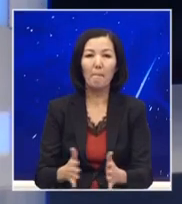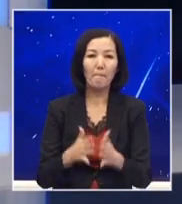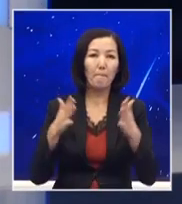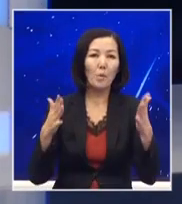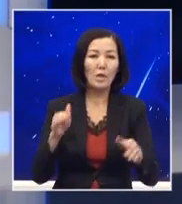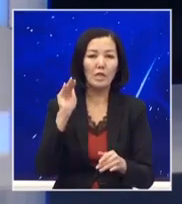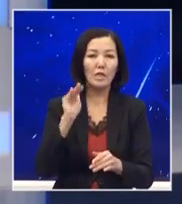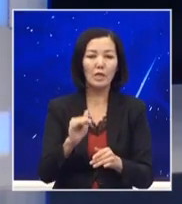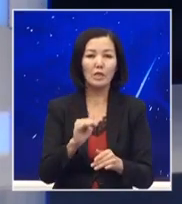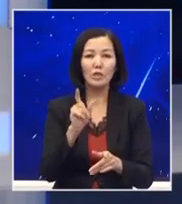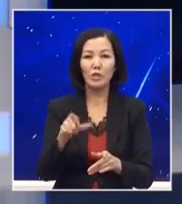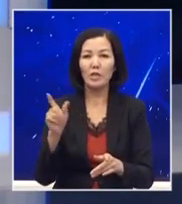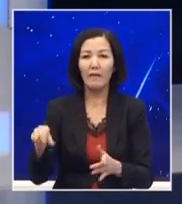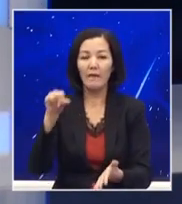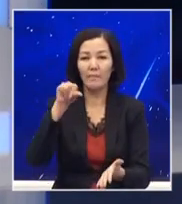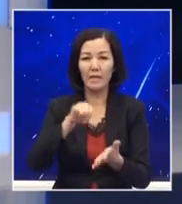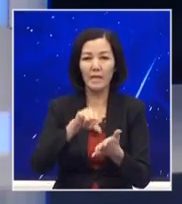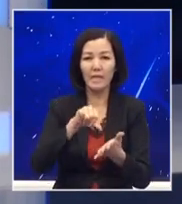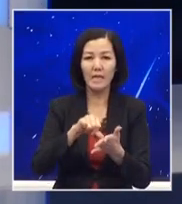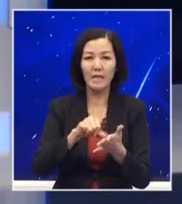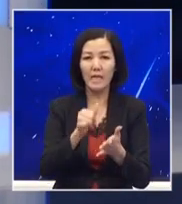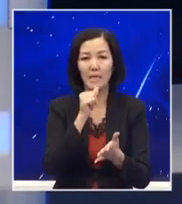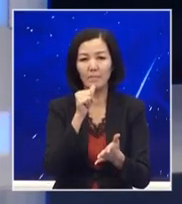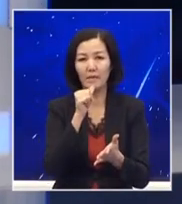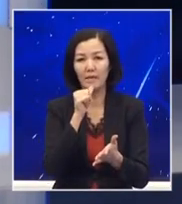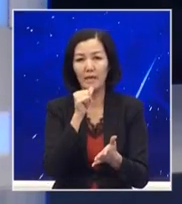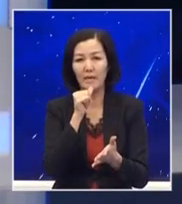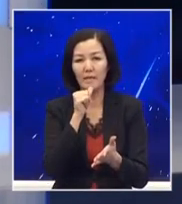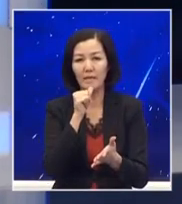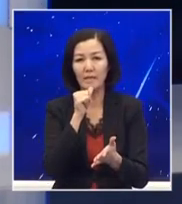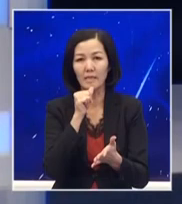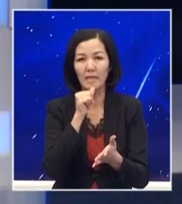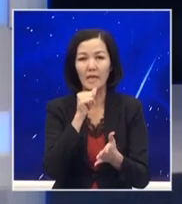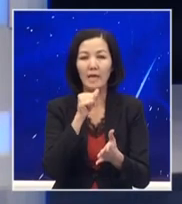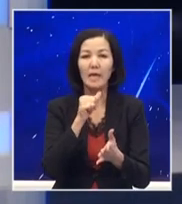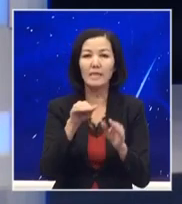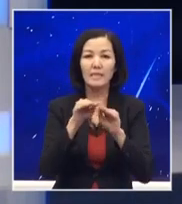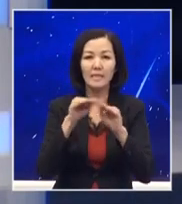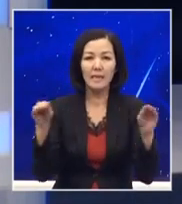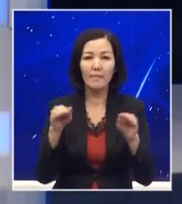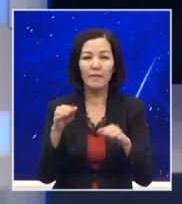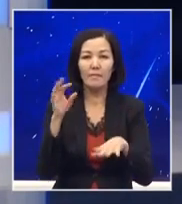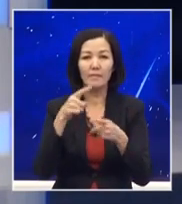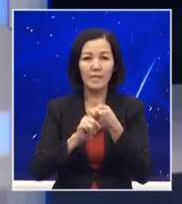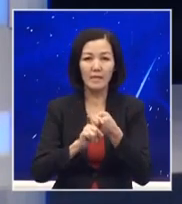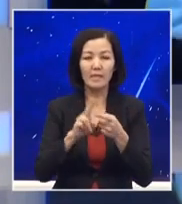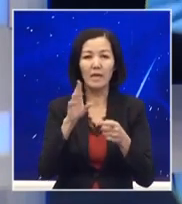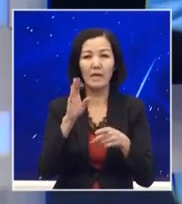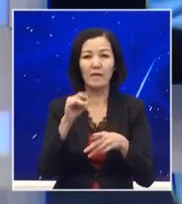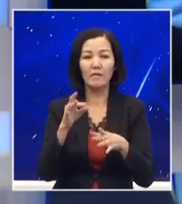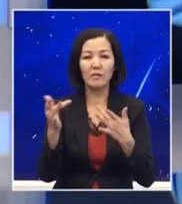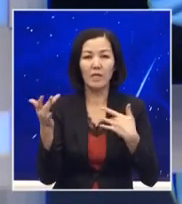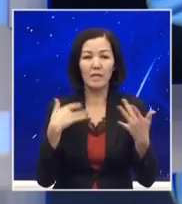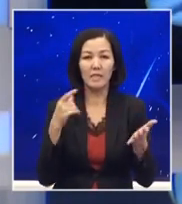Более 1000 барселонцев приняли участие в эксперименте, призванном оценить степень риска заразиться коронавирусом в концертном